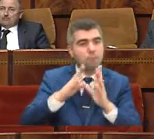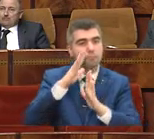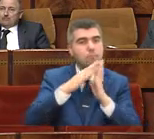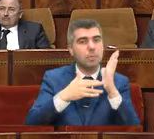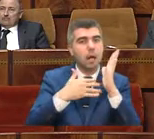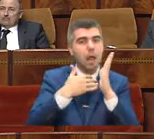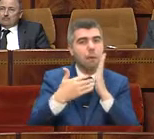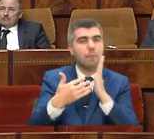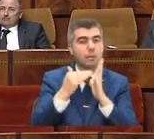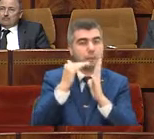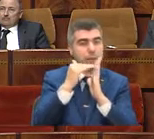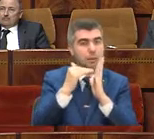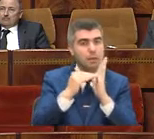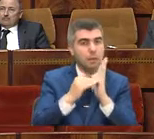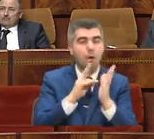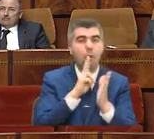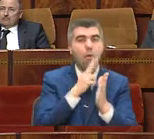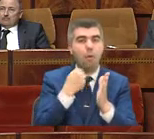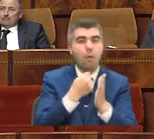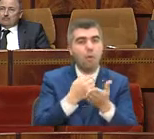الامور على انه العنايه